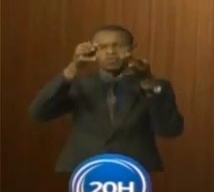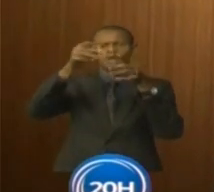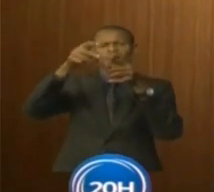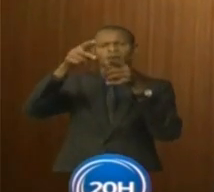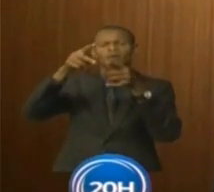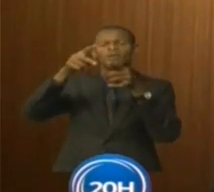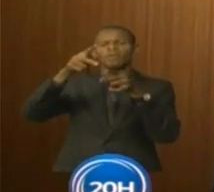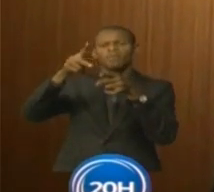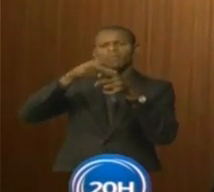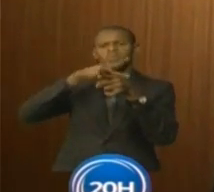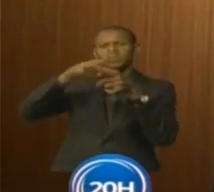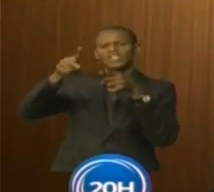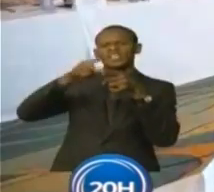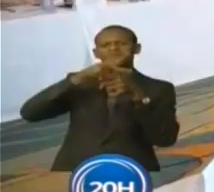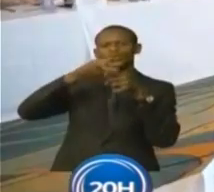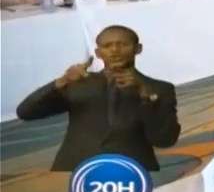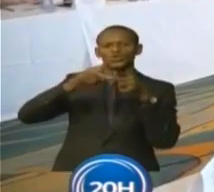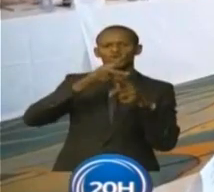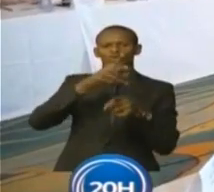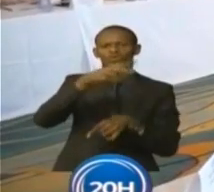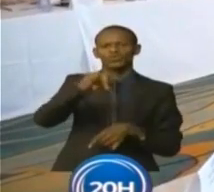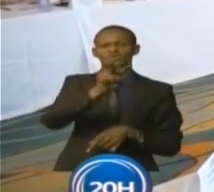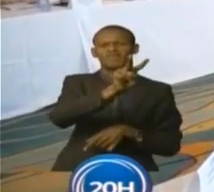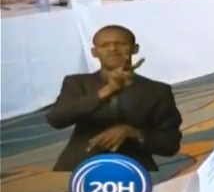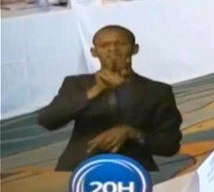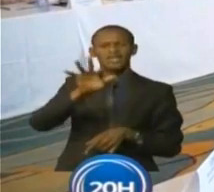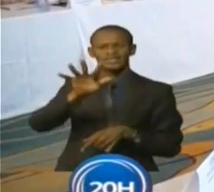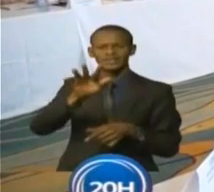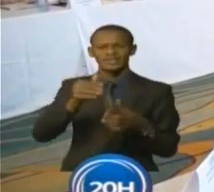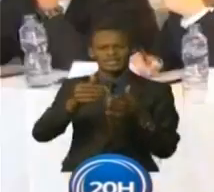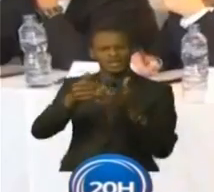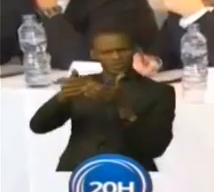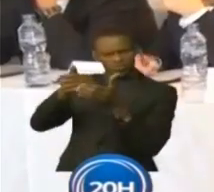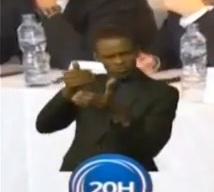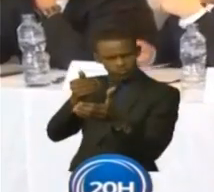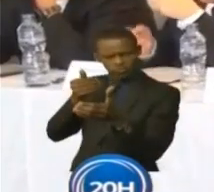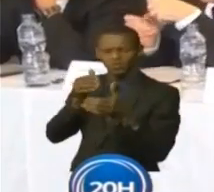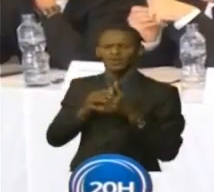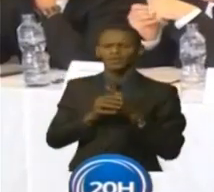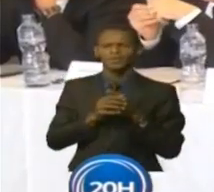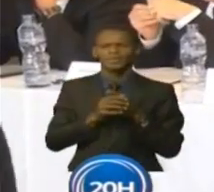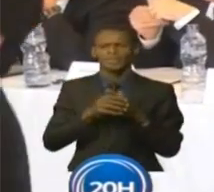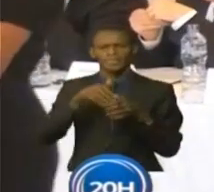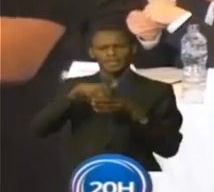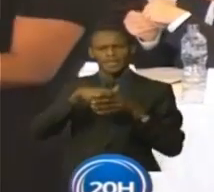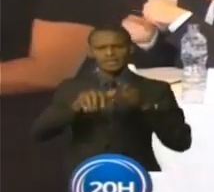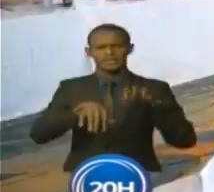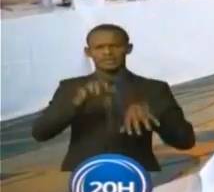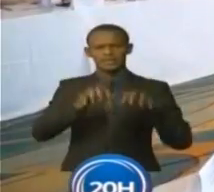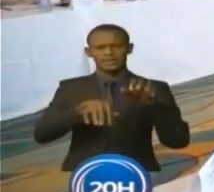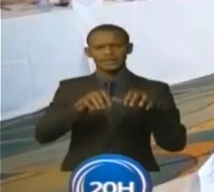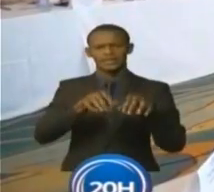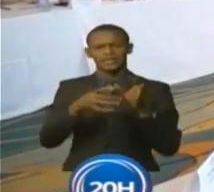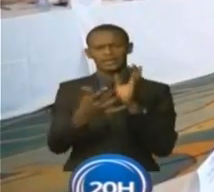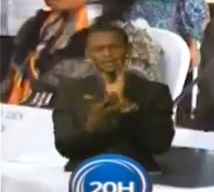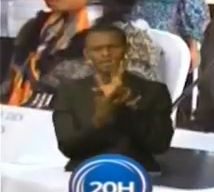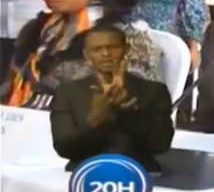voulaient savoir où en sommes-nous. Sous le secrétariat technique du COREF, ces assises ont bénéficié